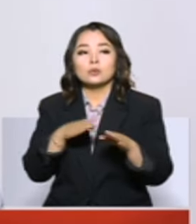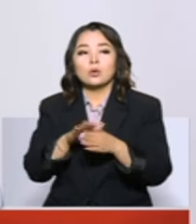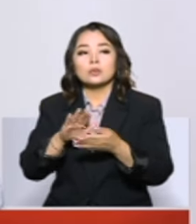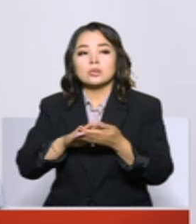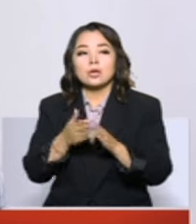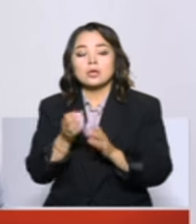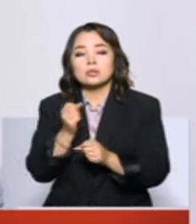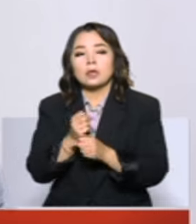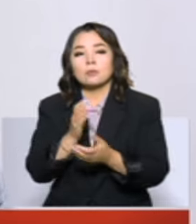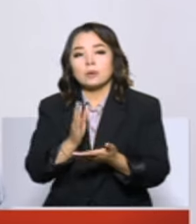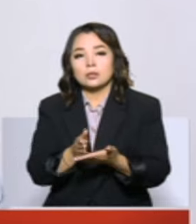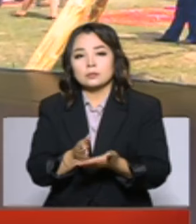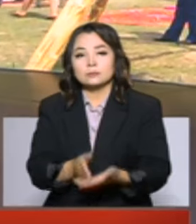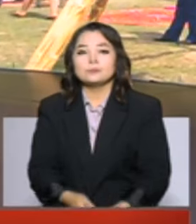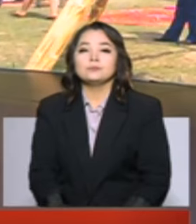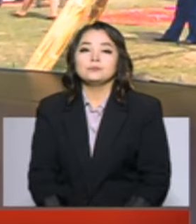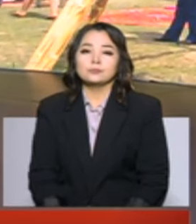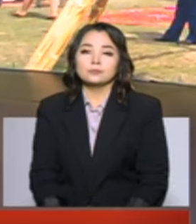жағдай жасалды.